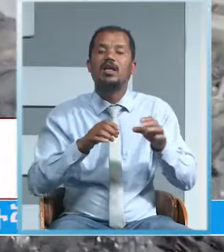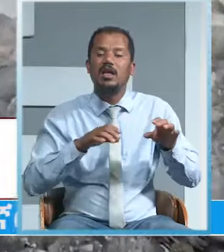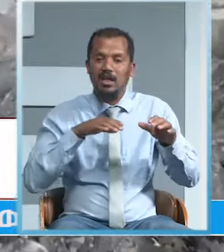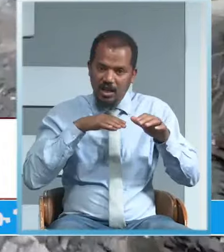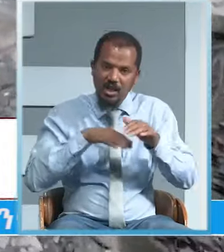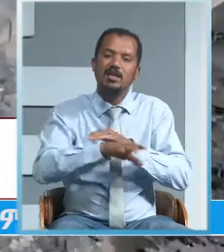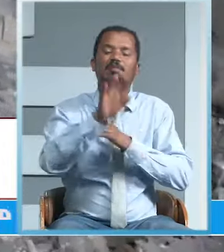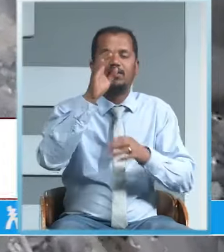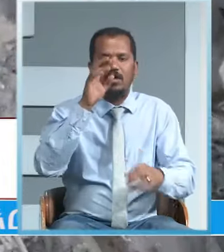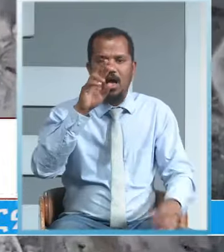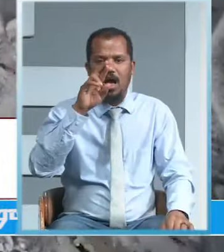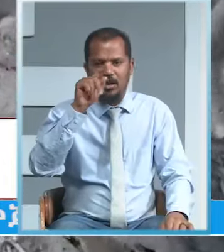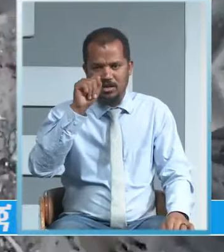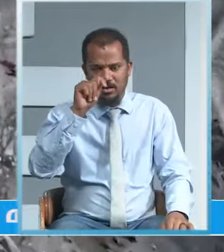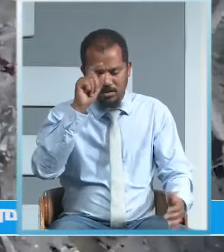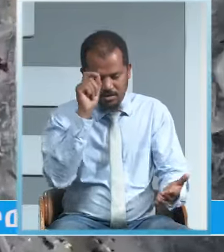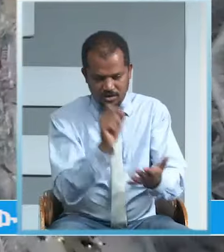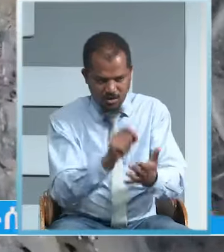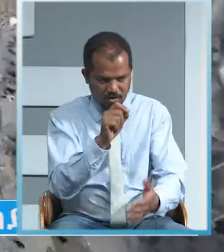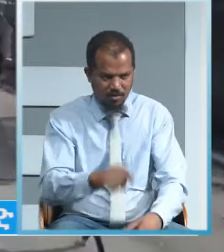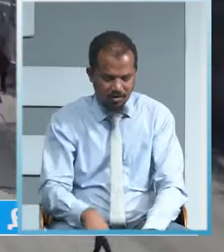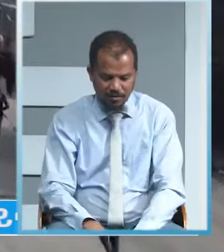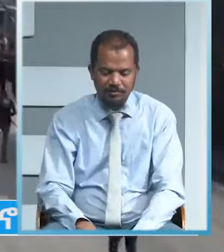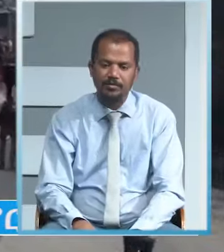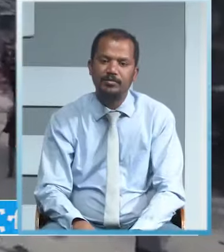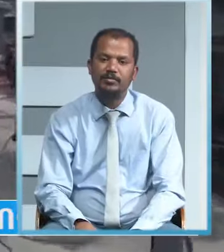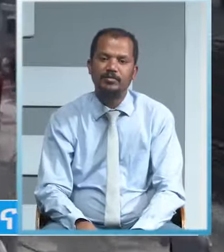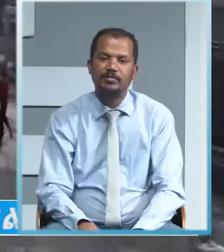እንደሚገቡ አርቲ ዘግቧል።